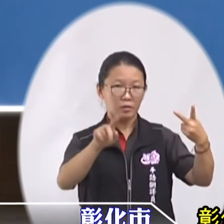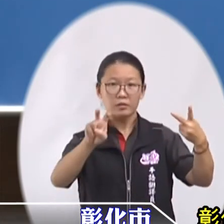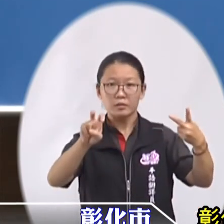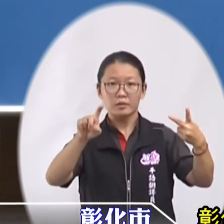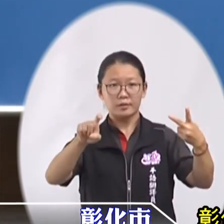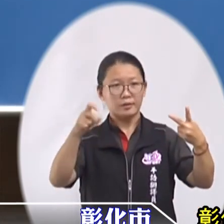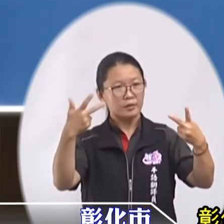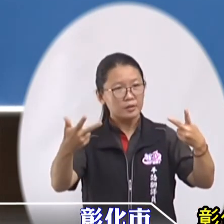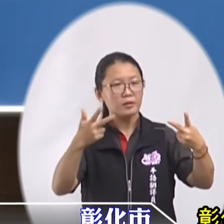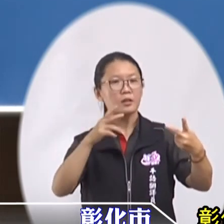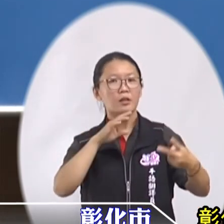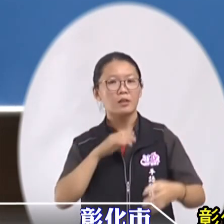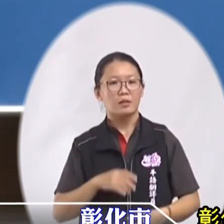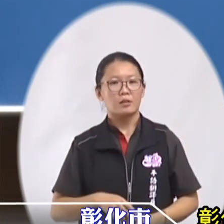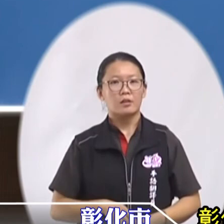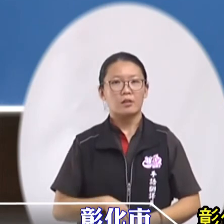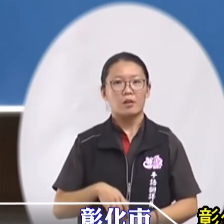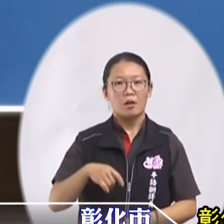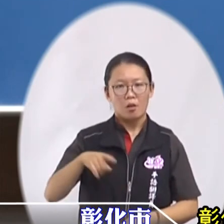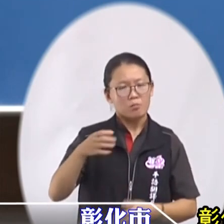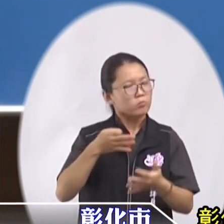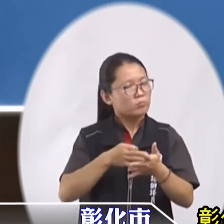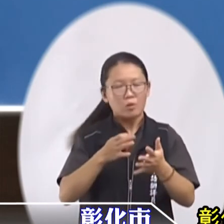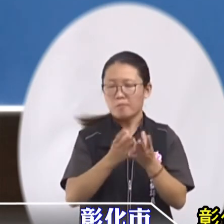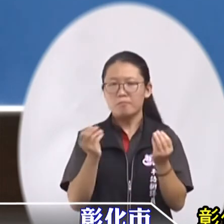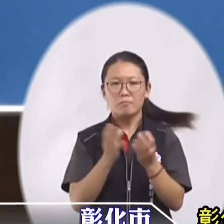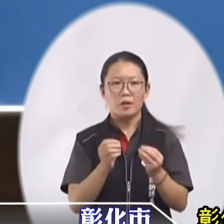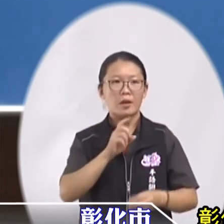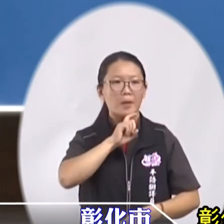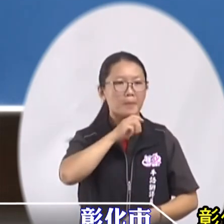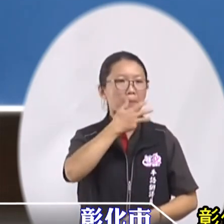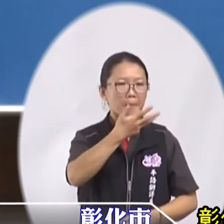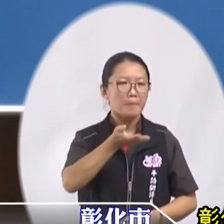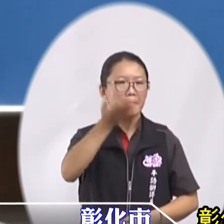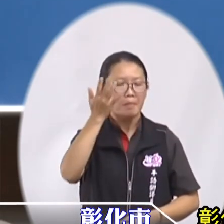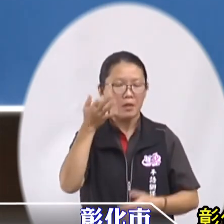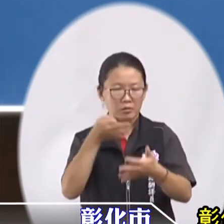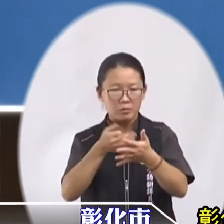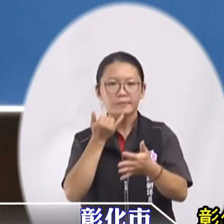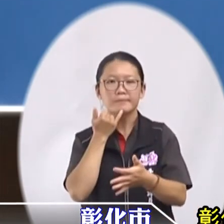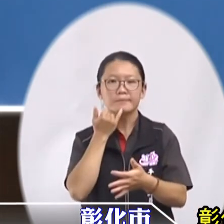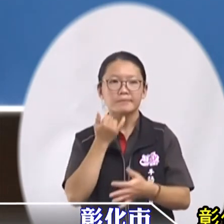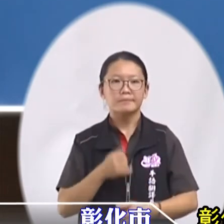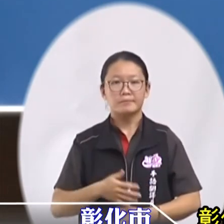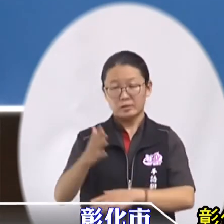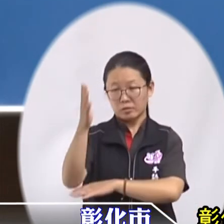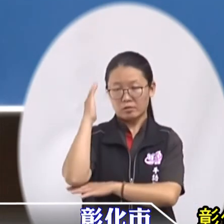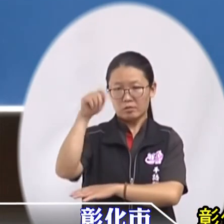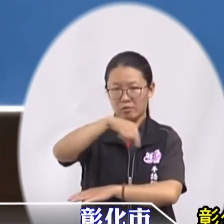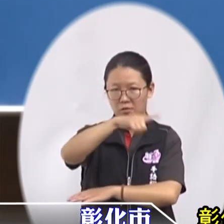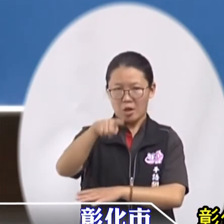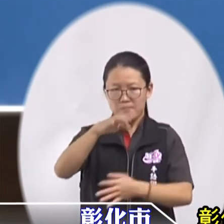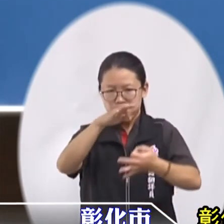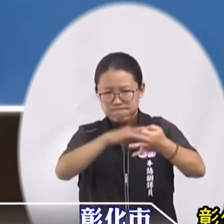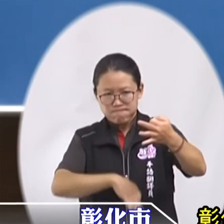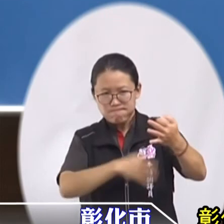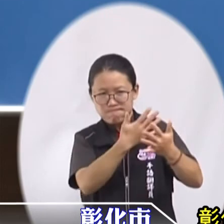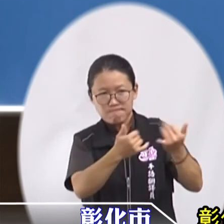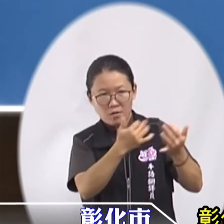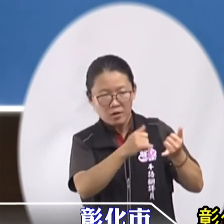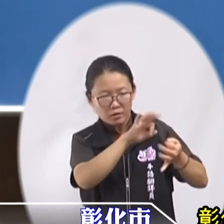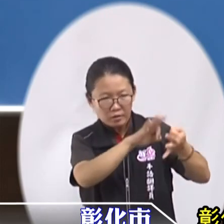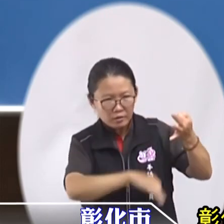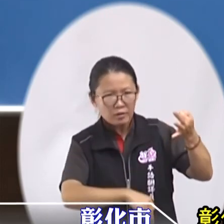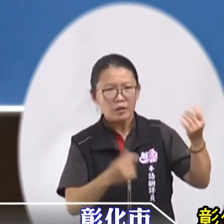放哦18岁以上的人才会使来做登记哈。这个部分县政府会造册直接进去学校，就像在